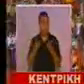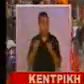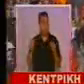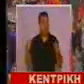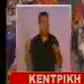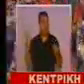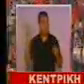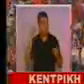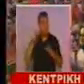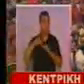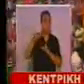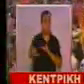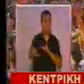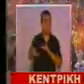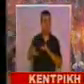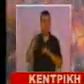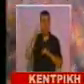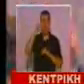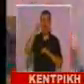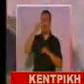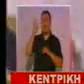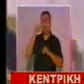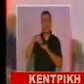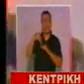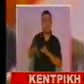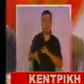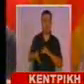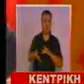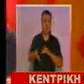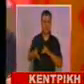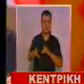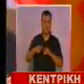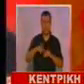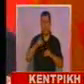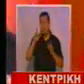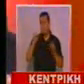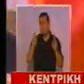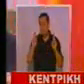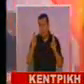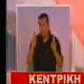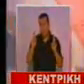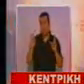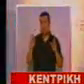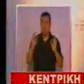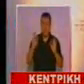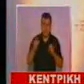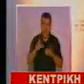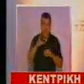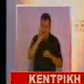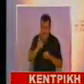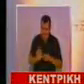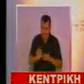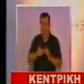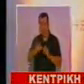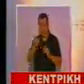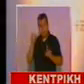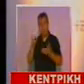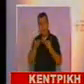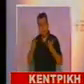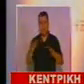των υστέρων. Μακάρι να έβγαινε η αλήθεια μπροστά στο λαό στην ώρα της. Αλλά με την ευκαιρία